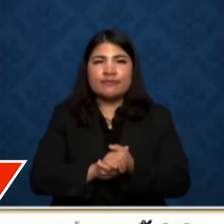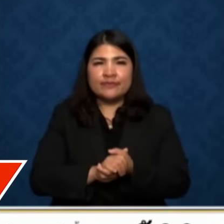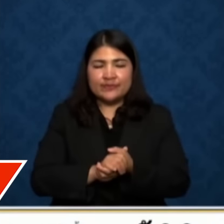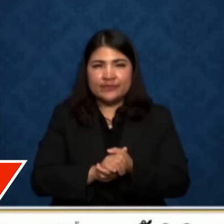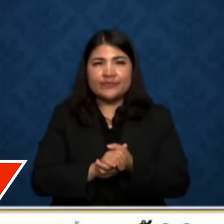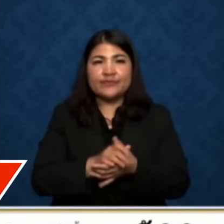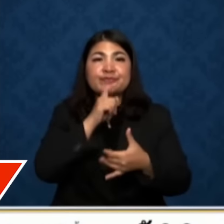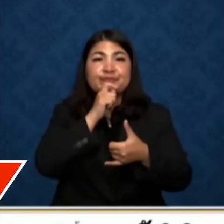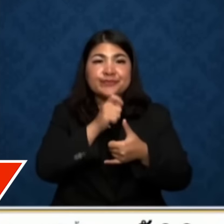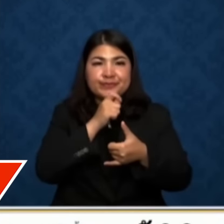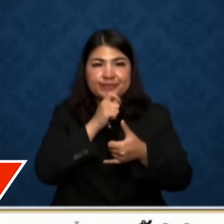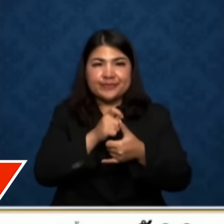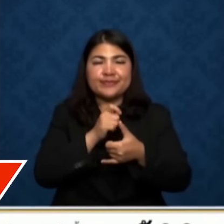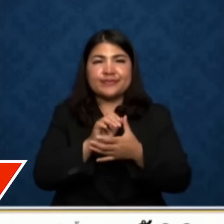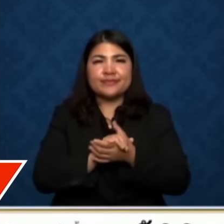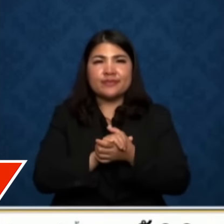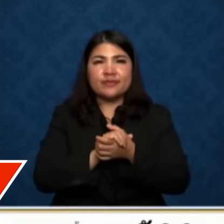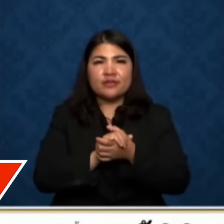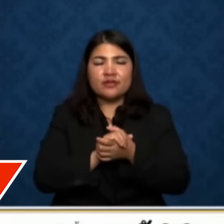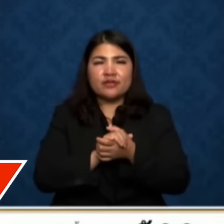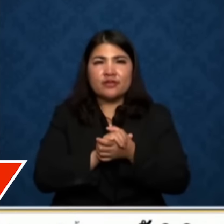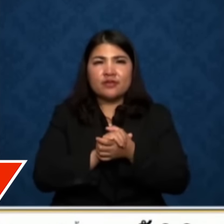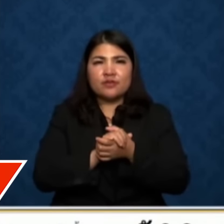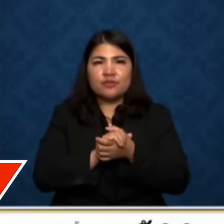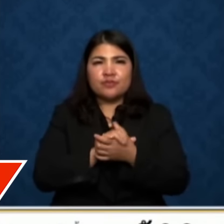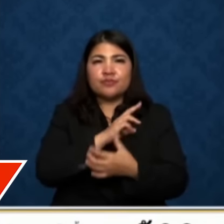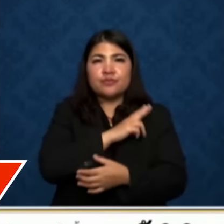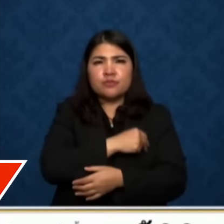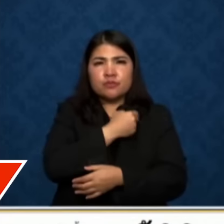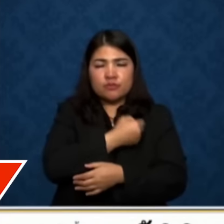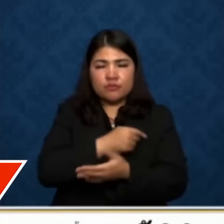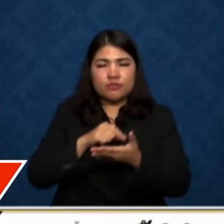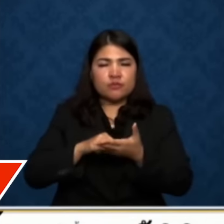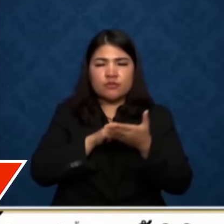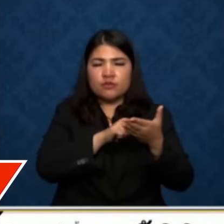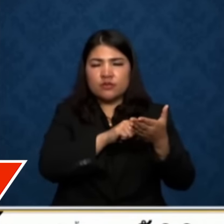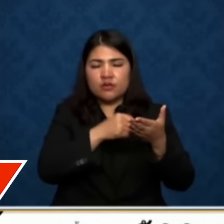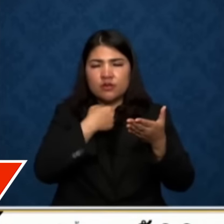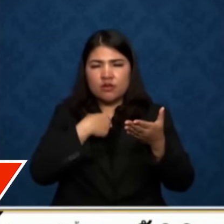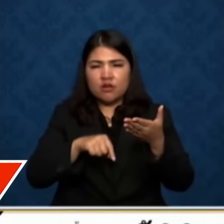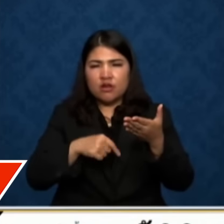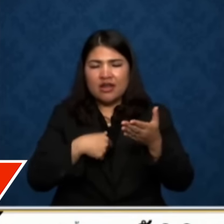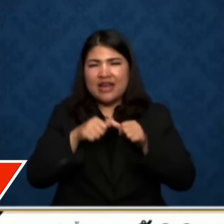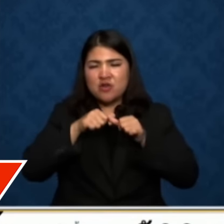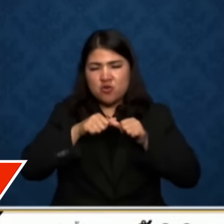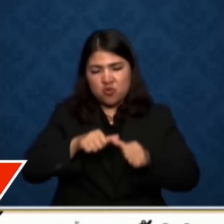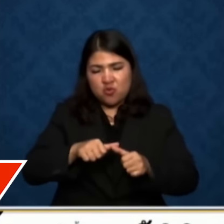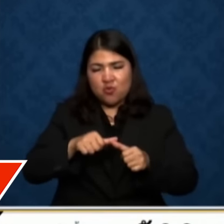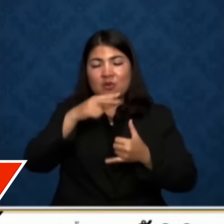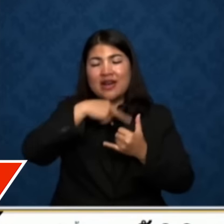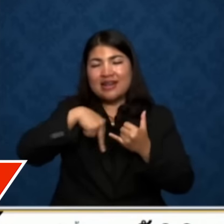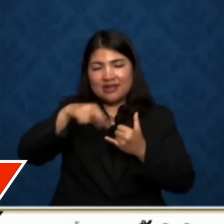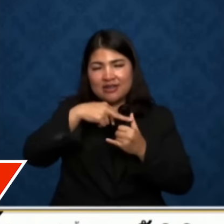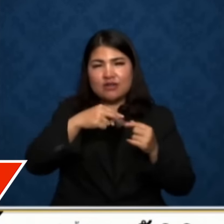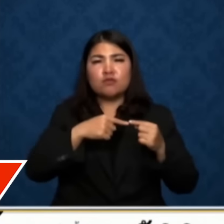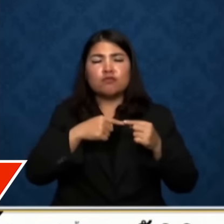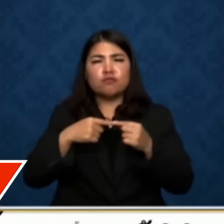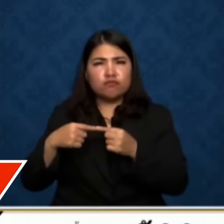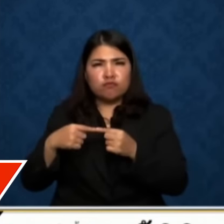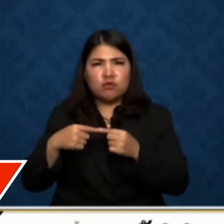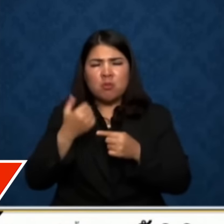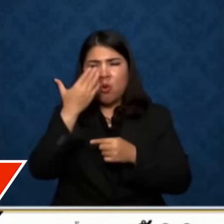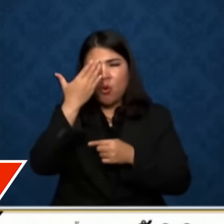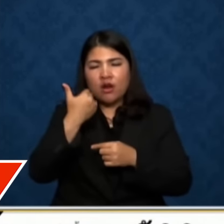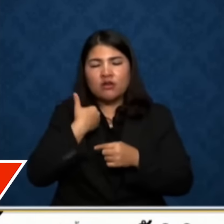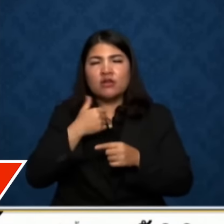การให้สัมภาษณ์ว่าในความเห็นของแพทย์ที่ส่งไปไม่ได้ลงความเห็นให้อยู่รักษาต่อเพราะอยู่ในการ